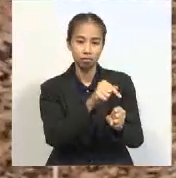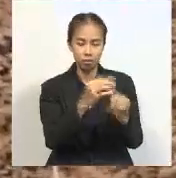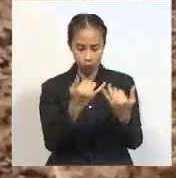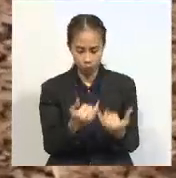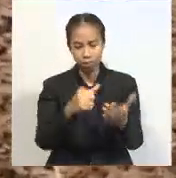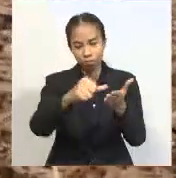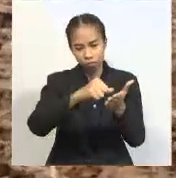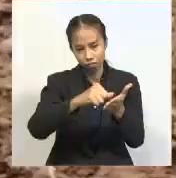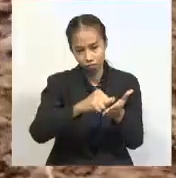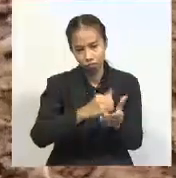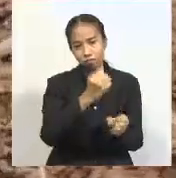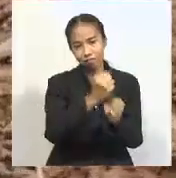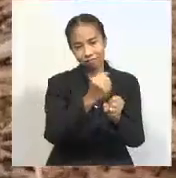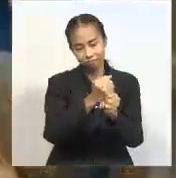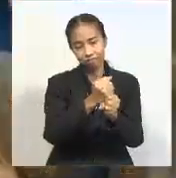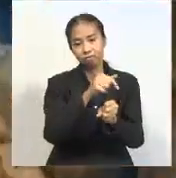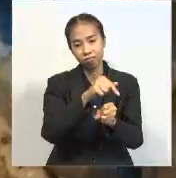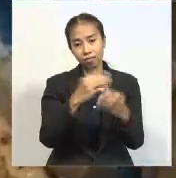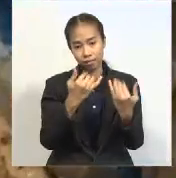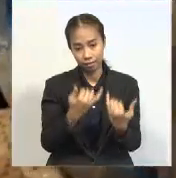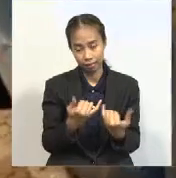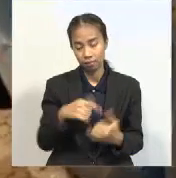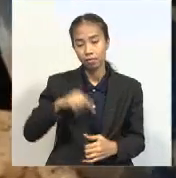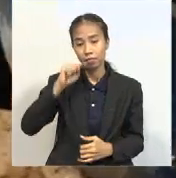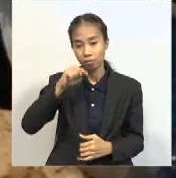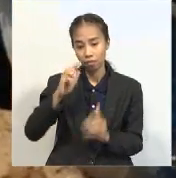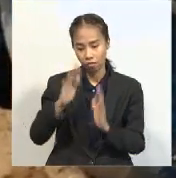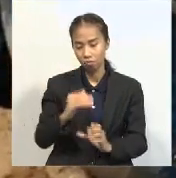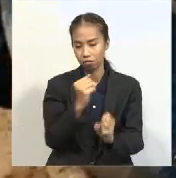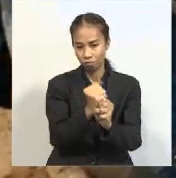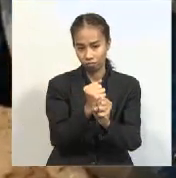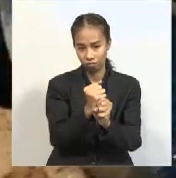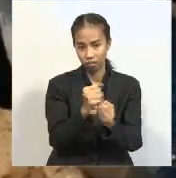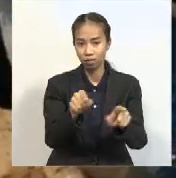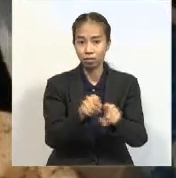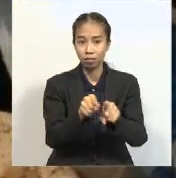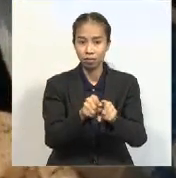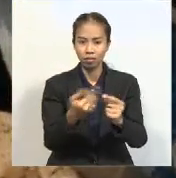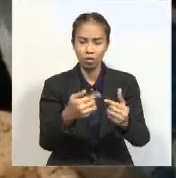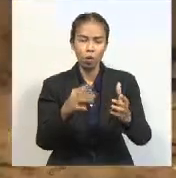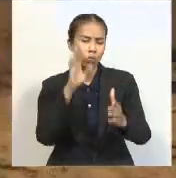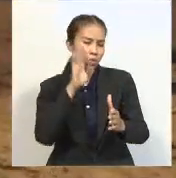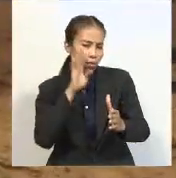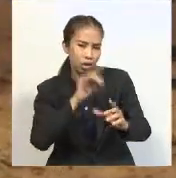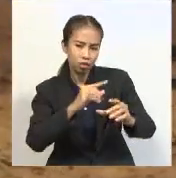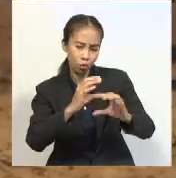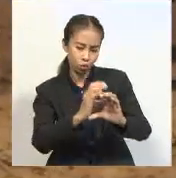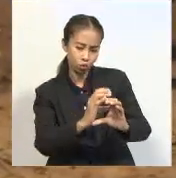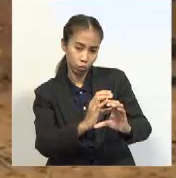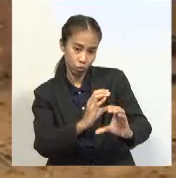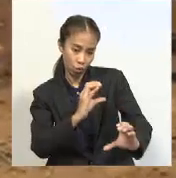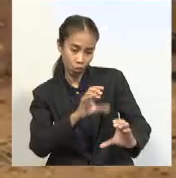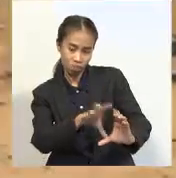างการปรับปรุงกรองน้ำเบื้องต้นแก้ไขด้วยการให้เจ้าหน้าที่ลงไประบายน้ำหรือว่าระบายตะกอนน้ำภายในท่อสูบ